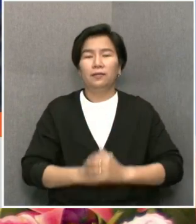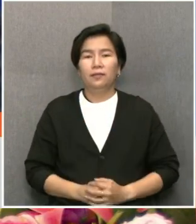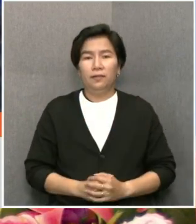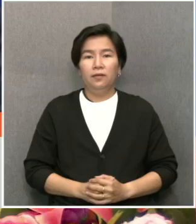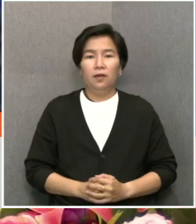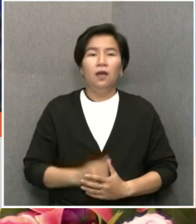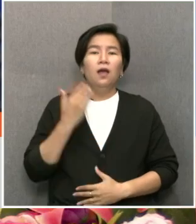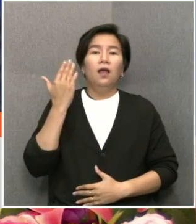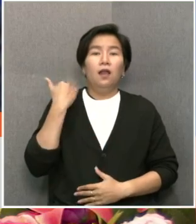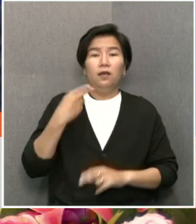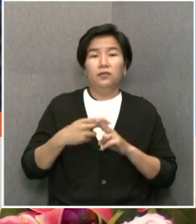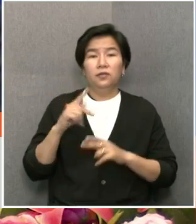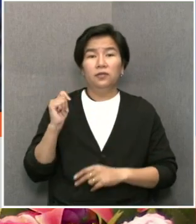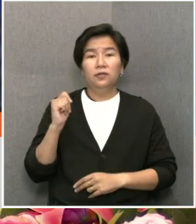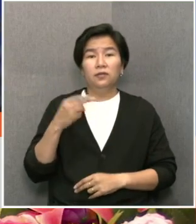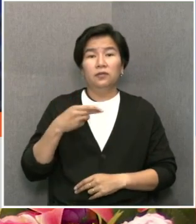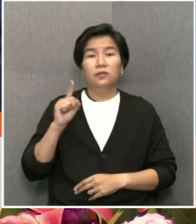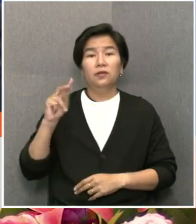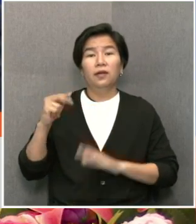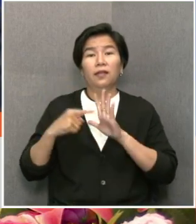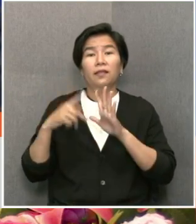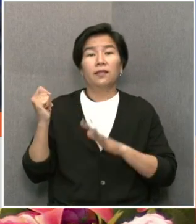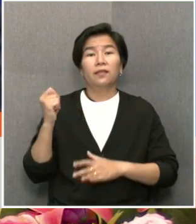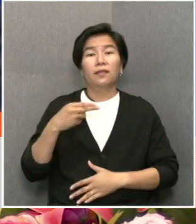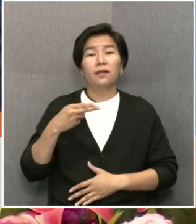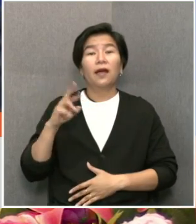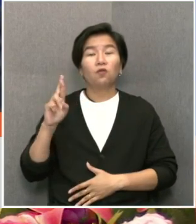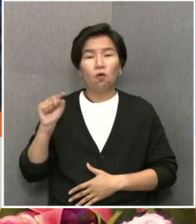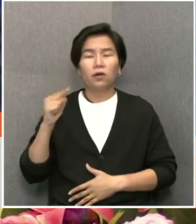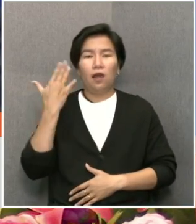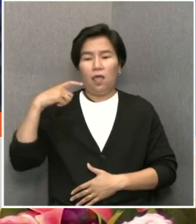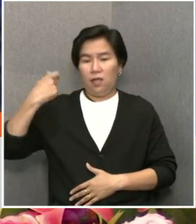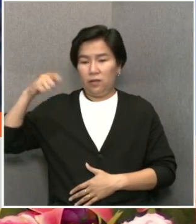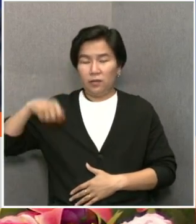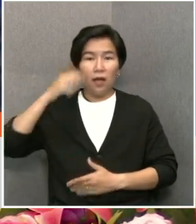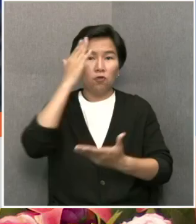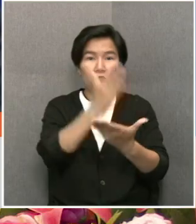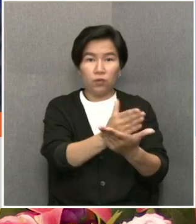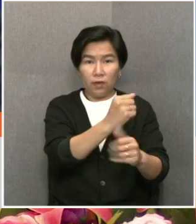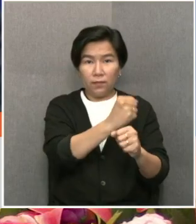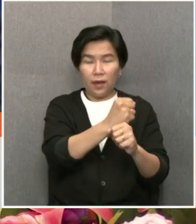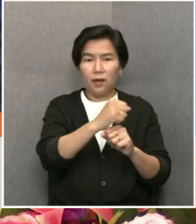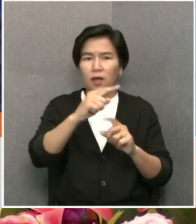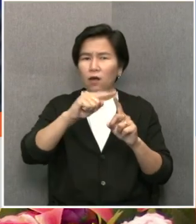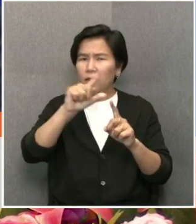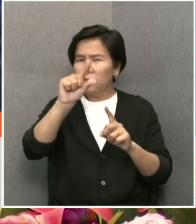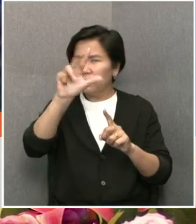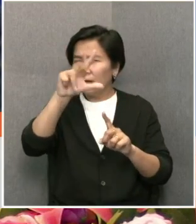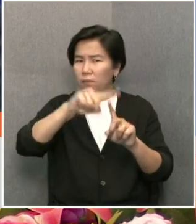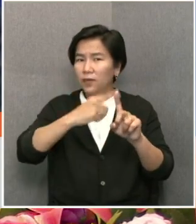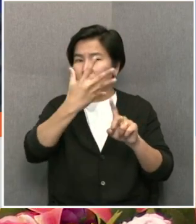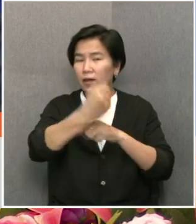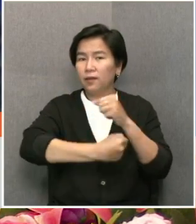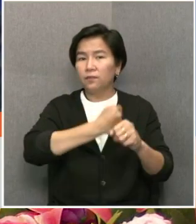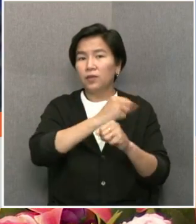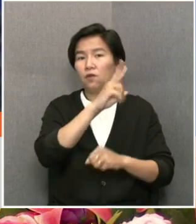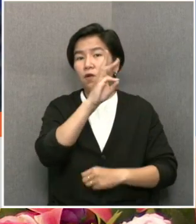รุ่งเรืองกิจถูกศาลรัฐธรรมนูญสั่งให้ยุติปฏิบัติหน้าที่เมื่อ 23พฤษภาคม2562